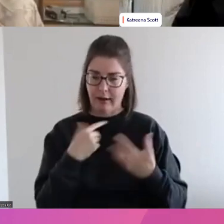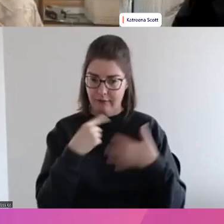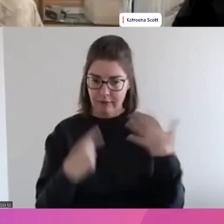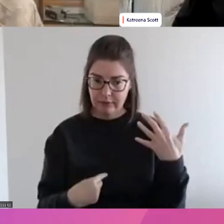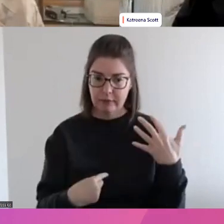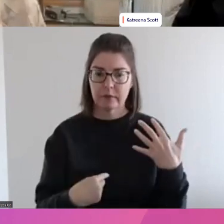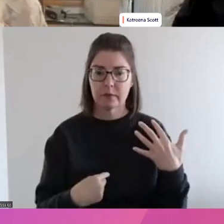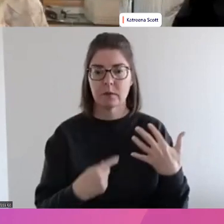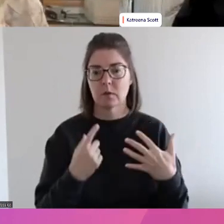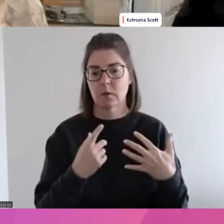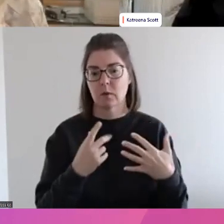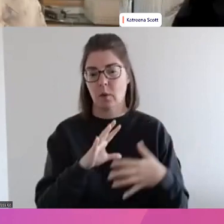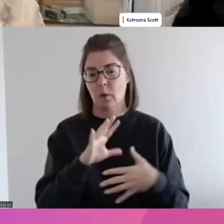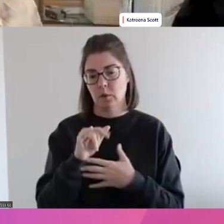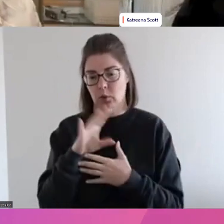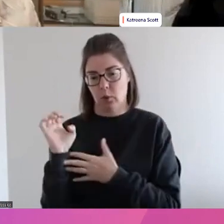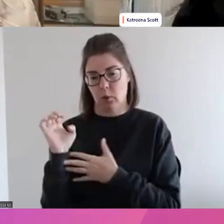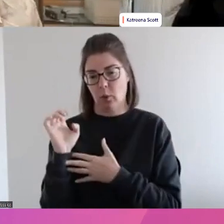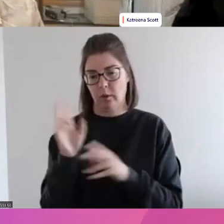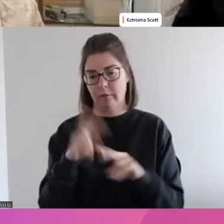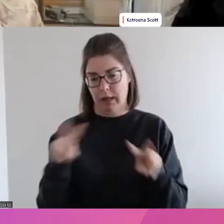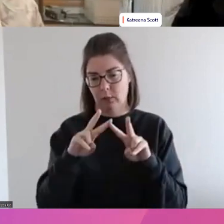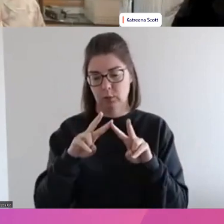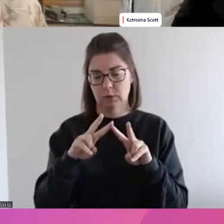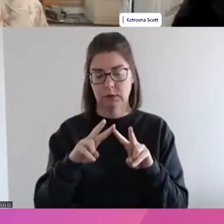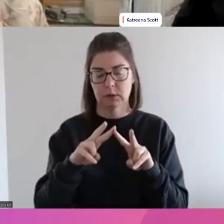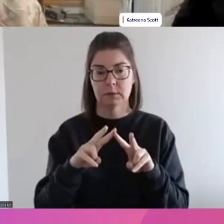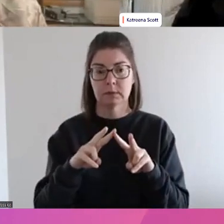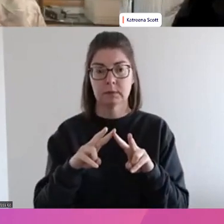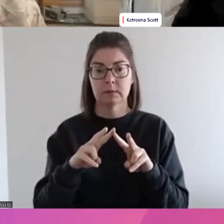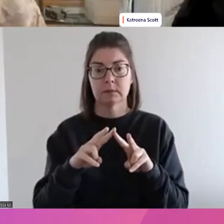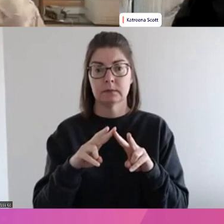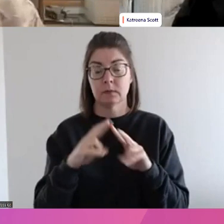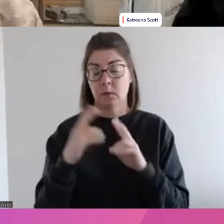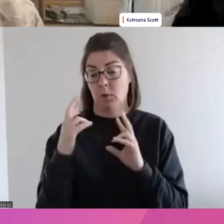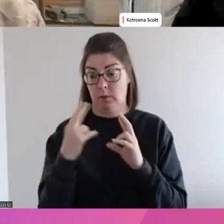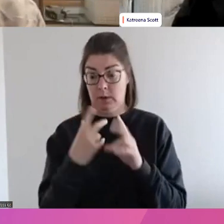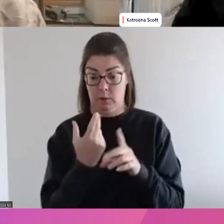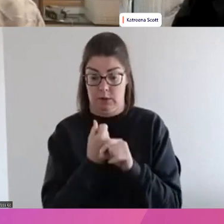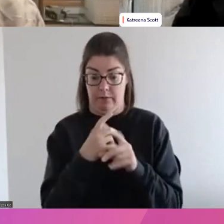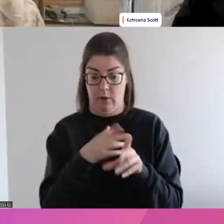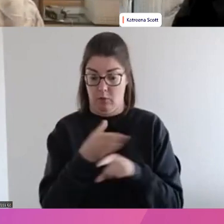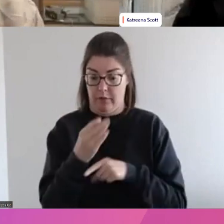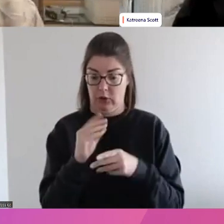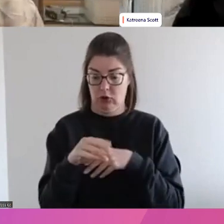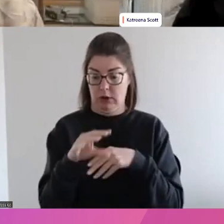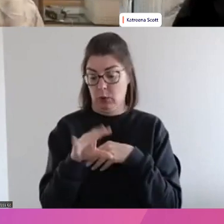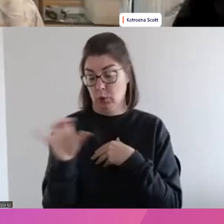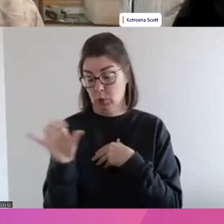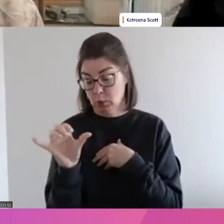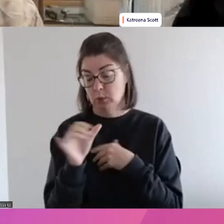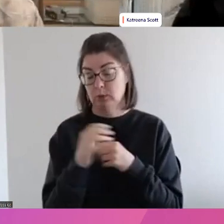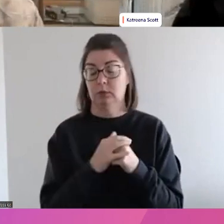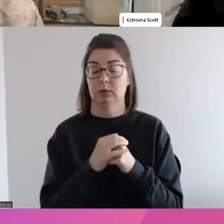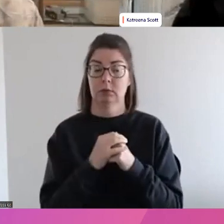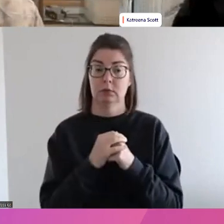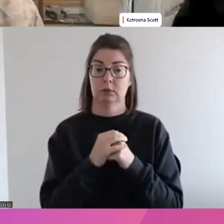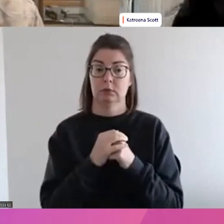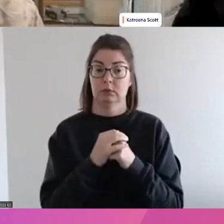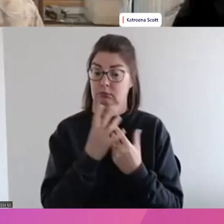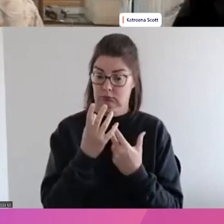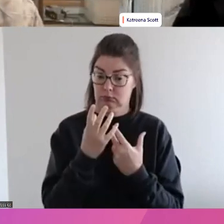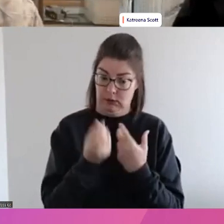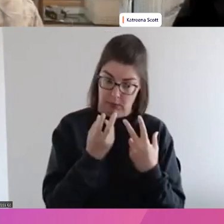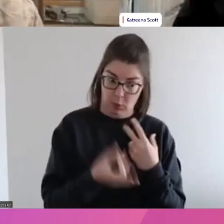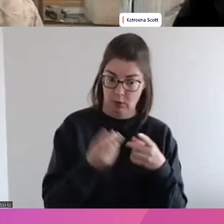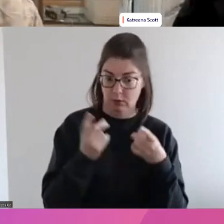pleines d'empathie, compassionnées, bienveillantes et à l'écoute. Et c'est ce qu'on obtient des intervenants